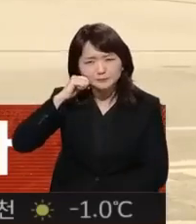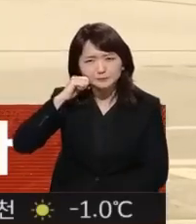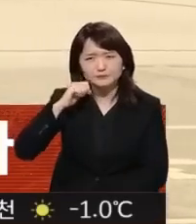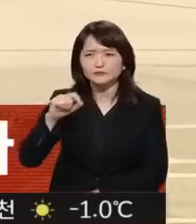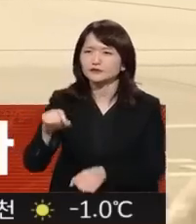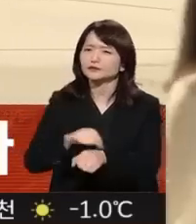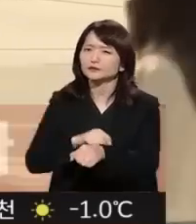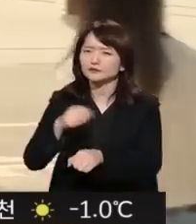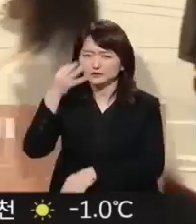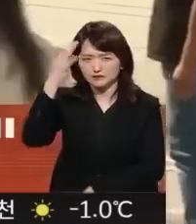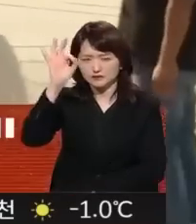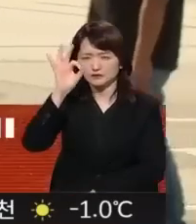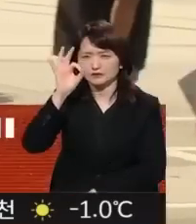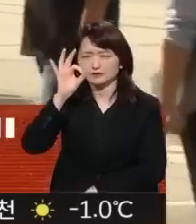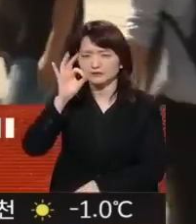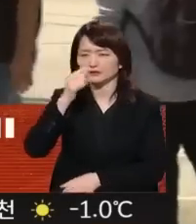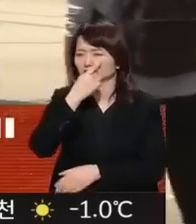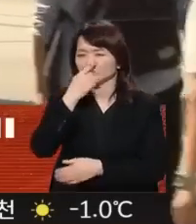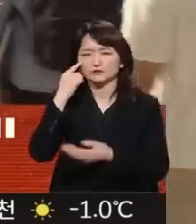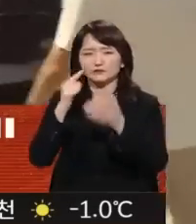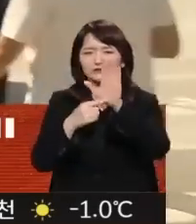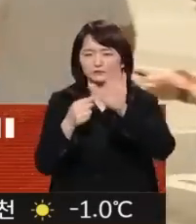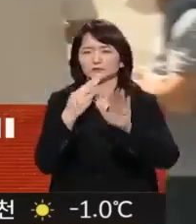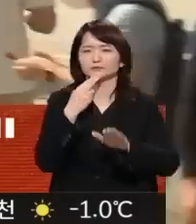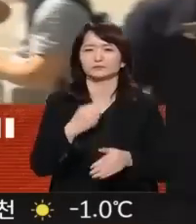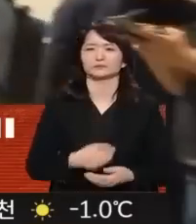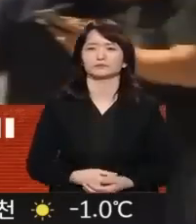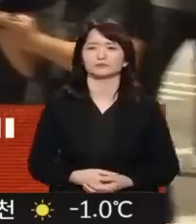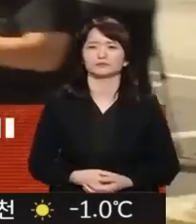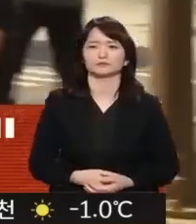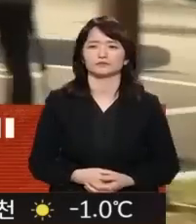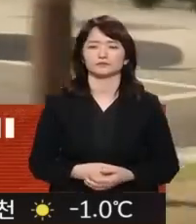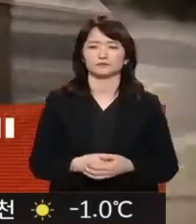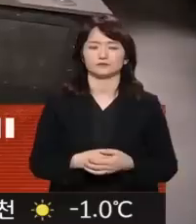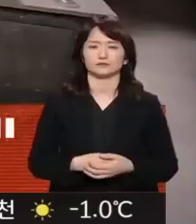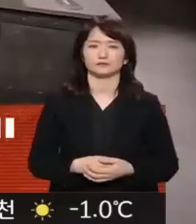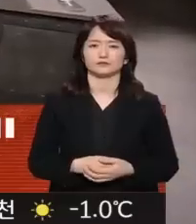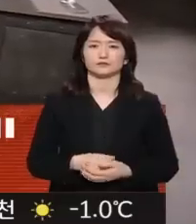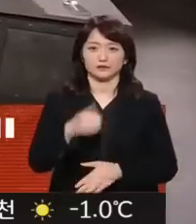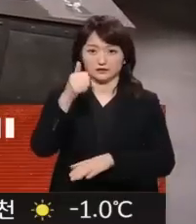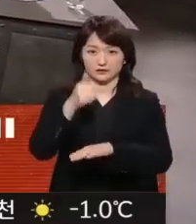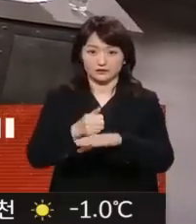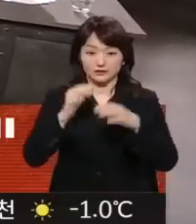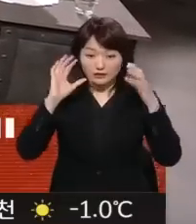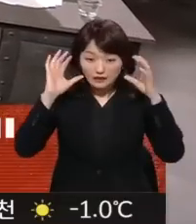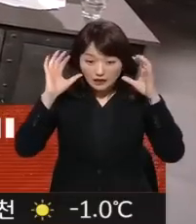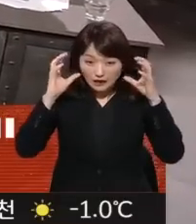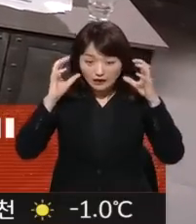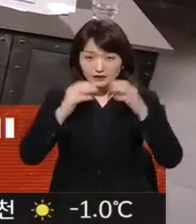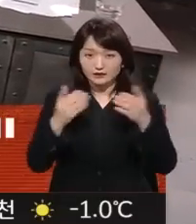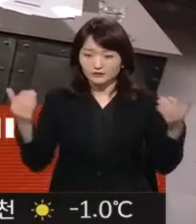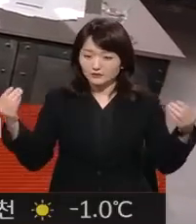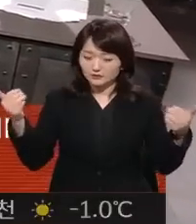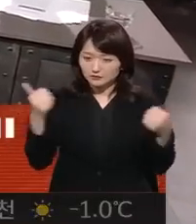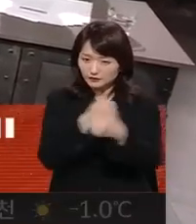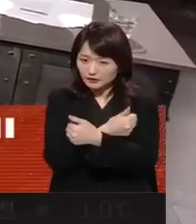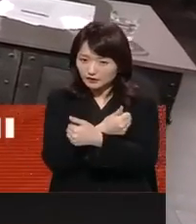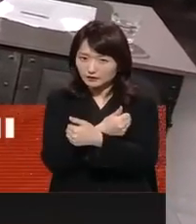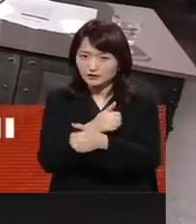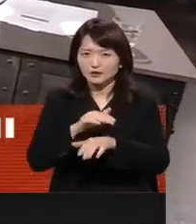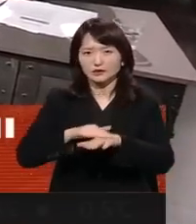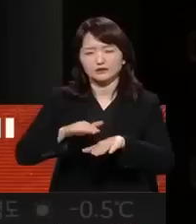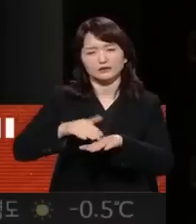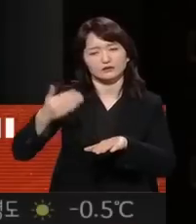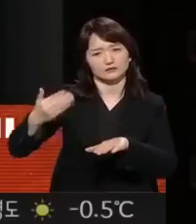인정할 만한 증거가 없다고 본 겁니다 자 결국이 아이 바꿔치기 혐의는 현재까지는 풀리지 않는 미스터리로